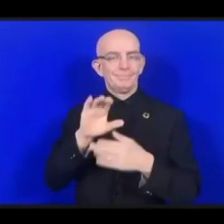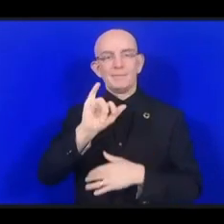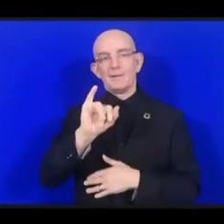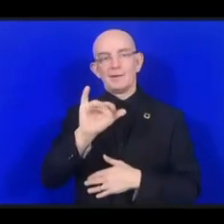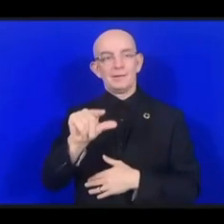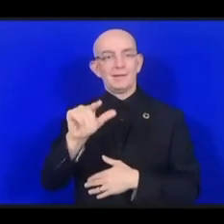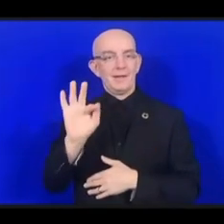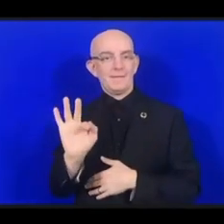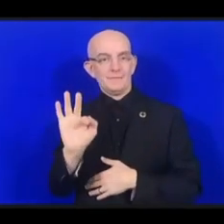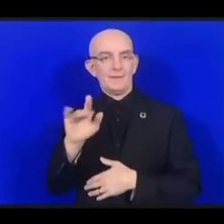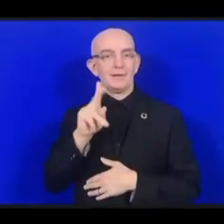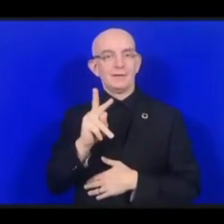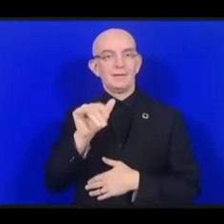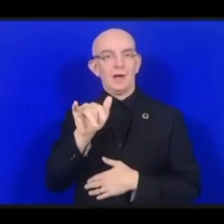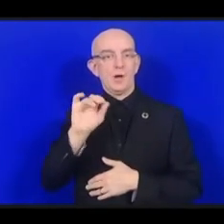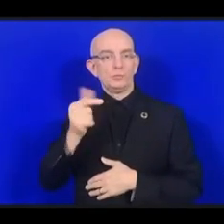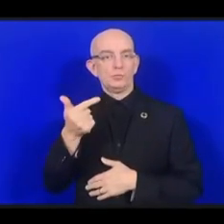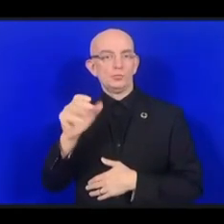Mori Senhan